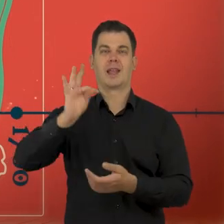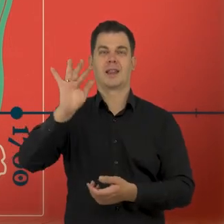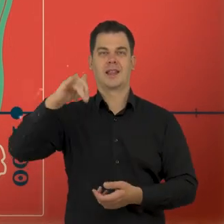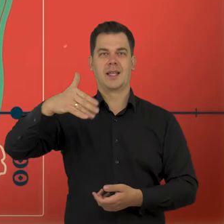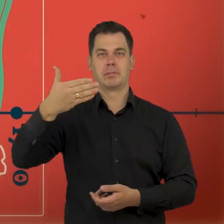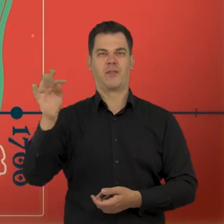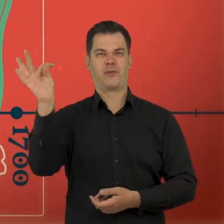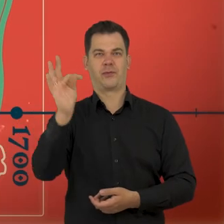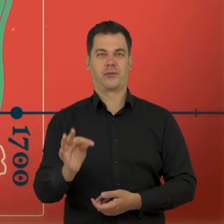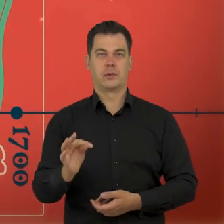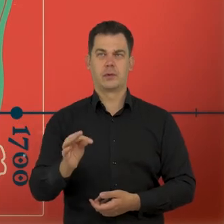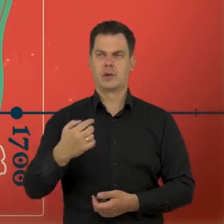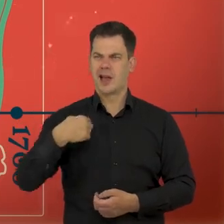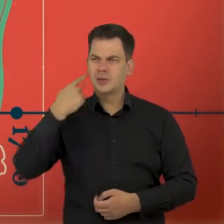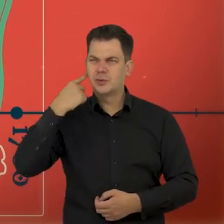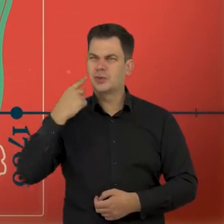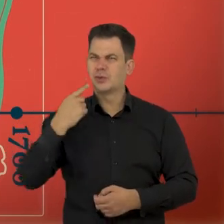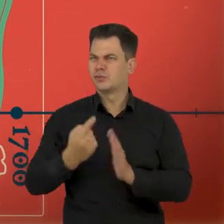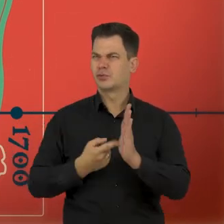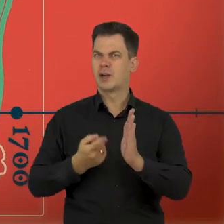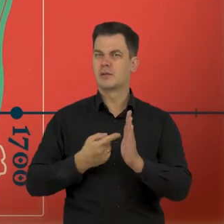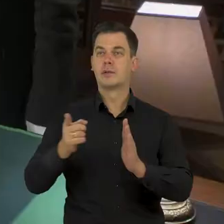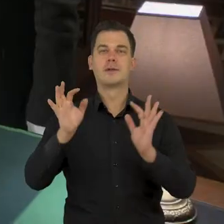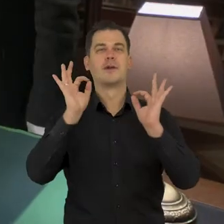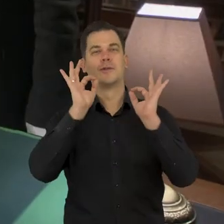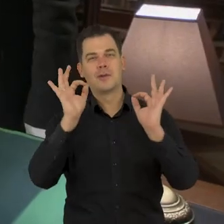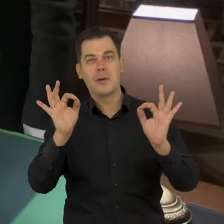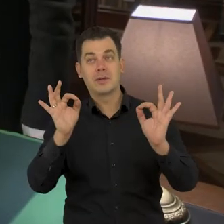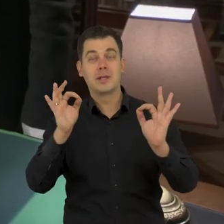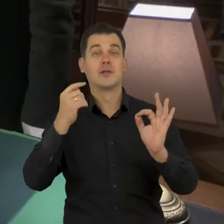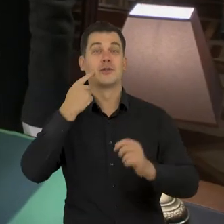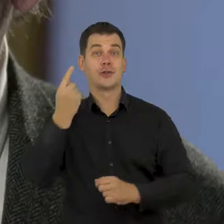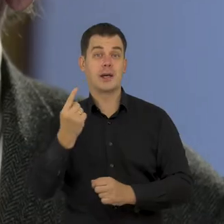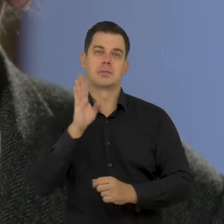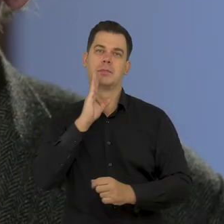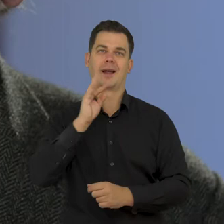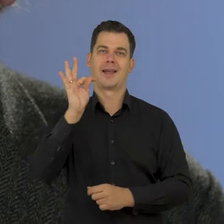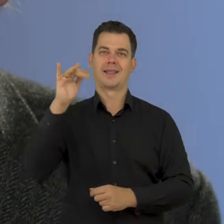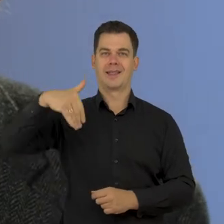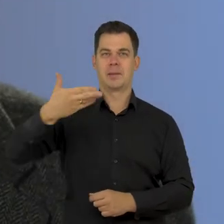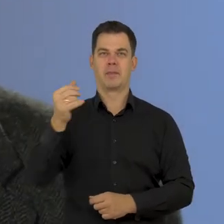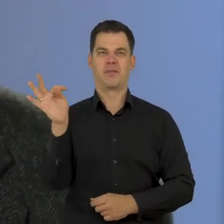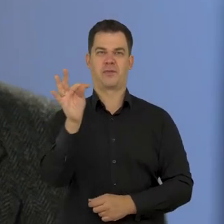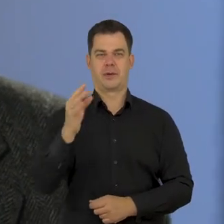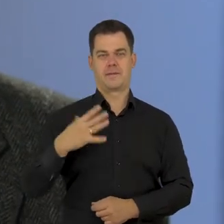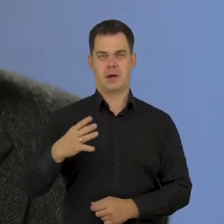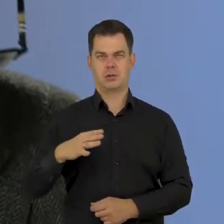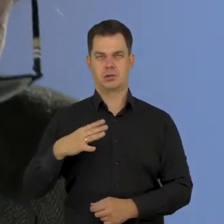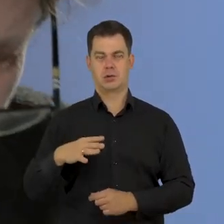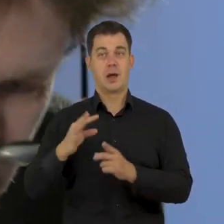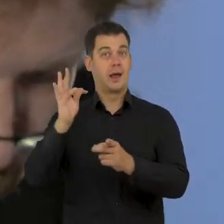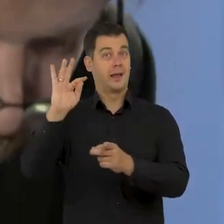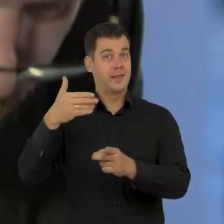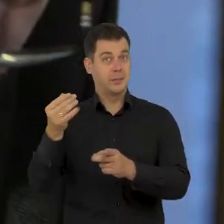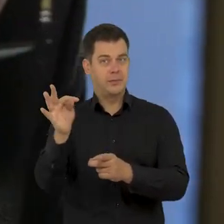o nazwie tymf. Bardzo często słyszymy i mówi się, że dobry żart tymfa wart. Co to jest tymf? Mateusz